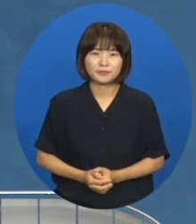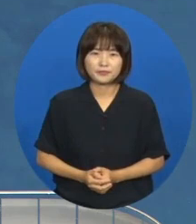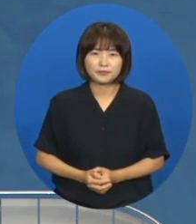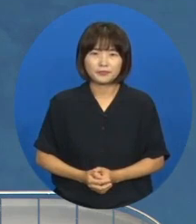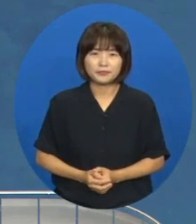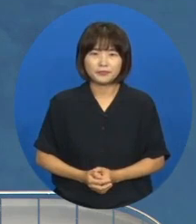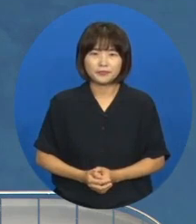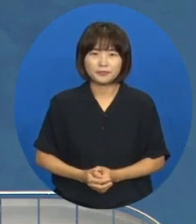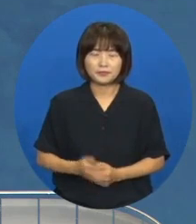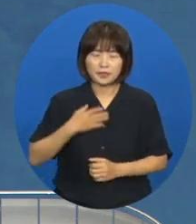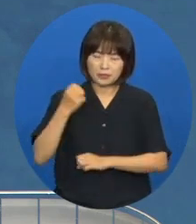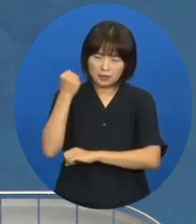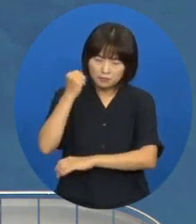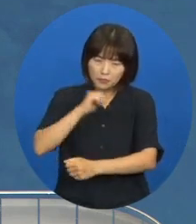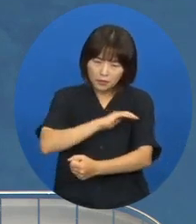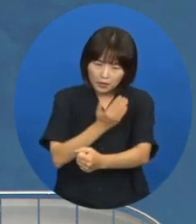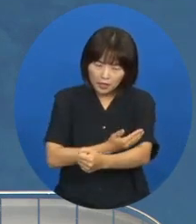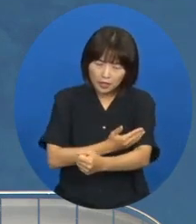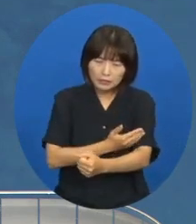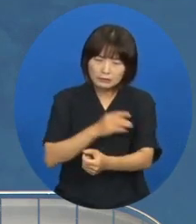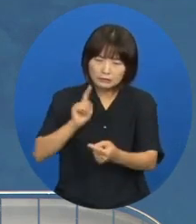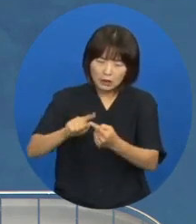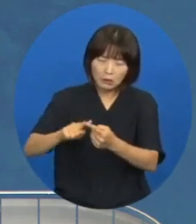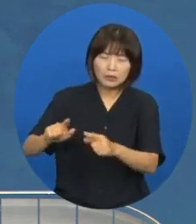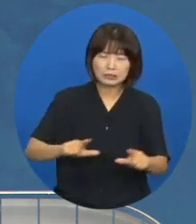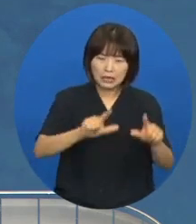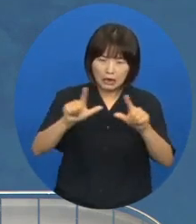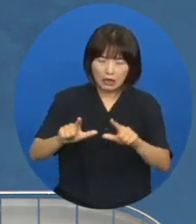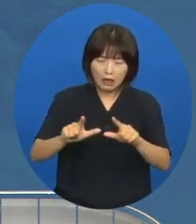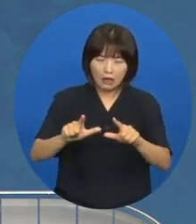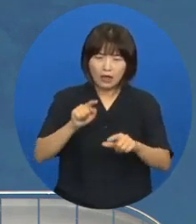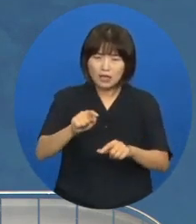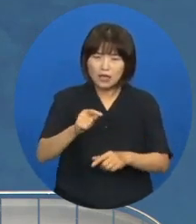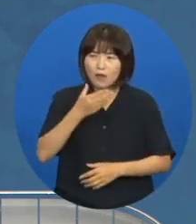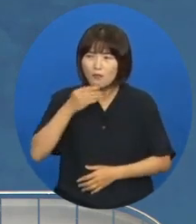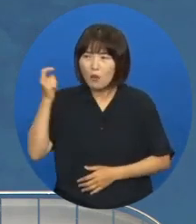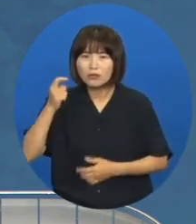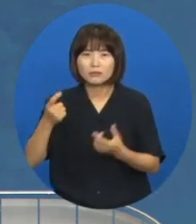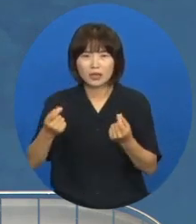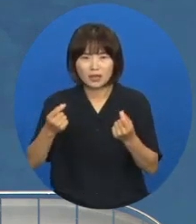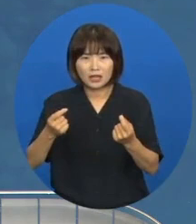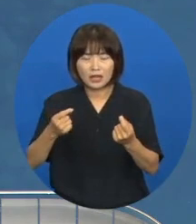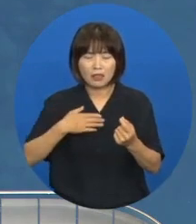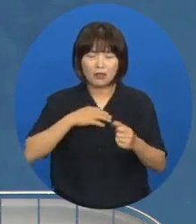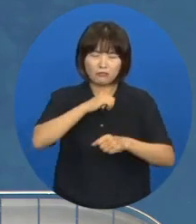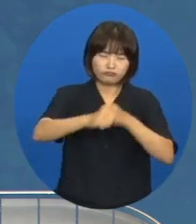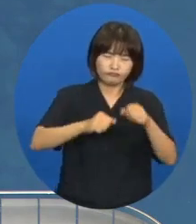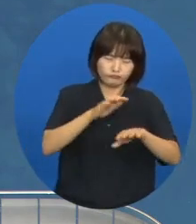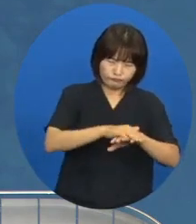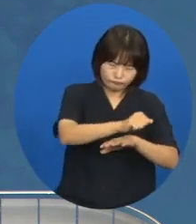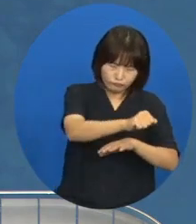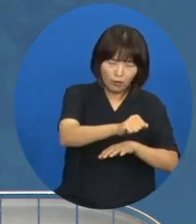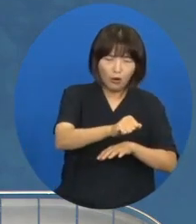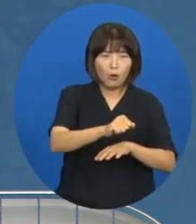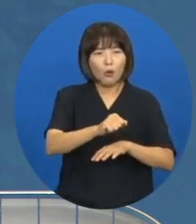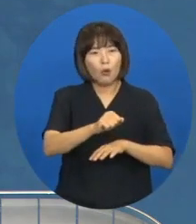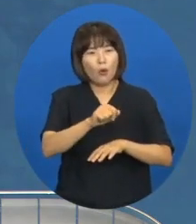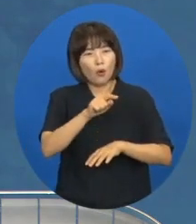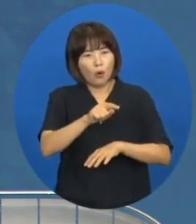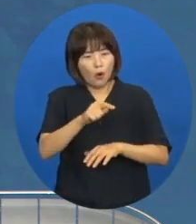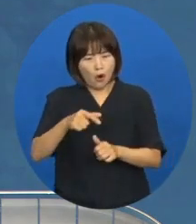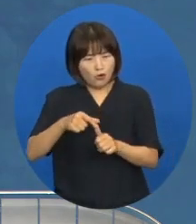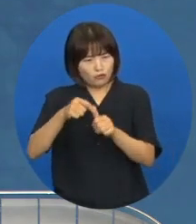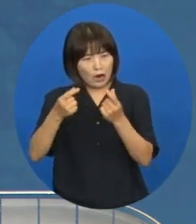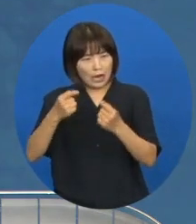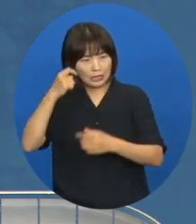내 본능에 충실해. 이건 복음처럼 들리는 거예요. 내 하고 싶은 일 해. 와, 그건 정말